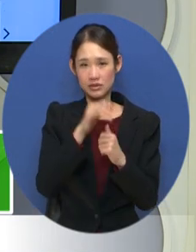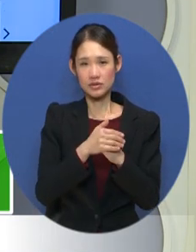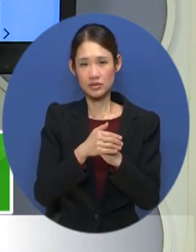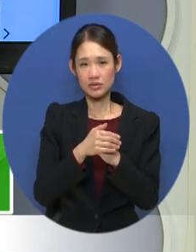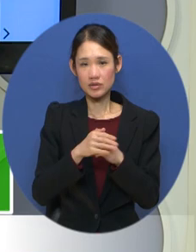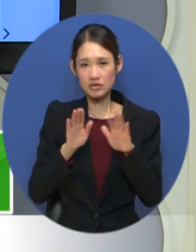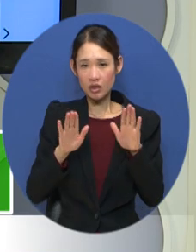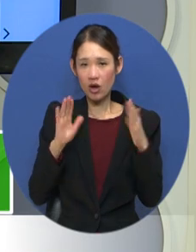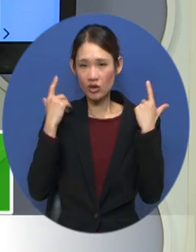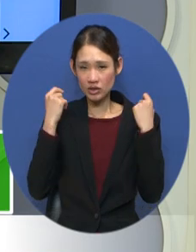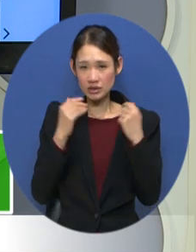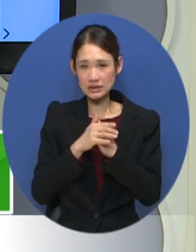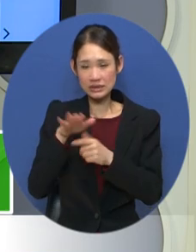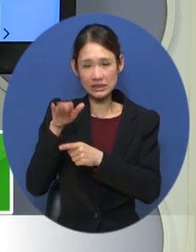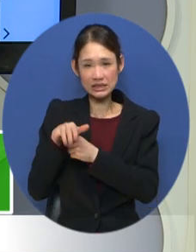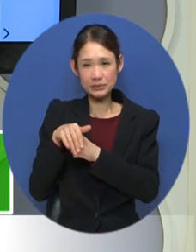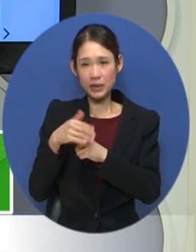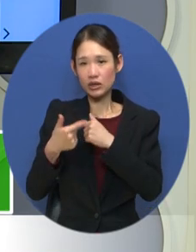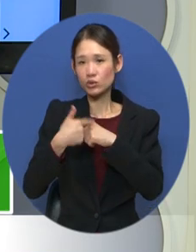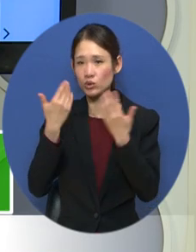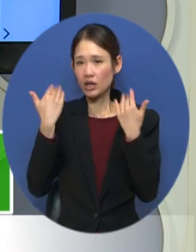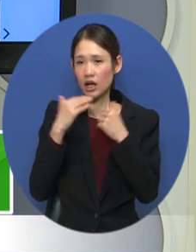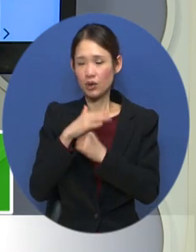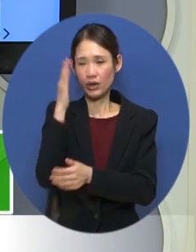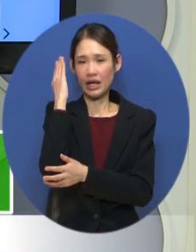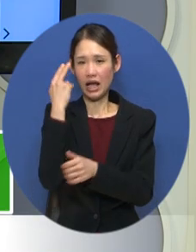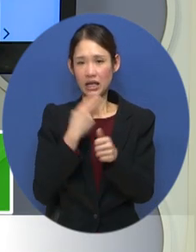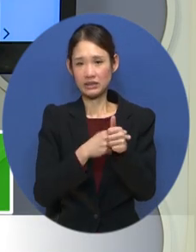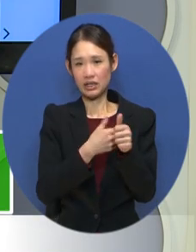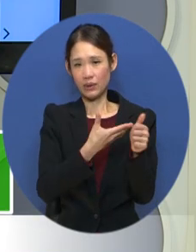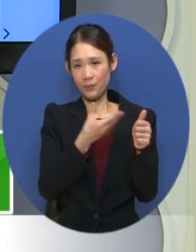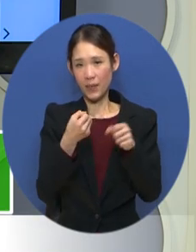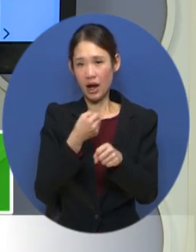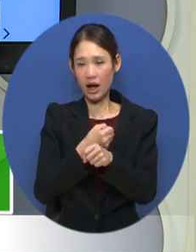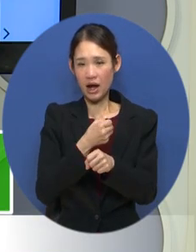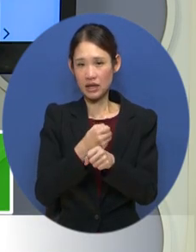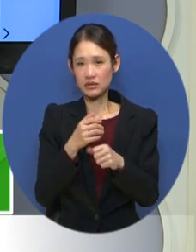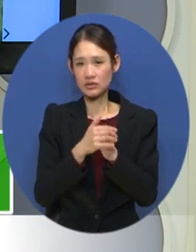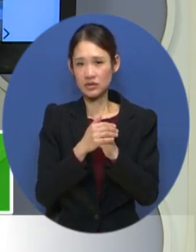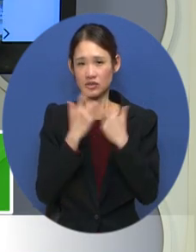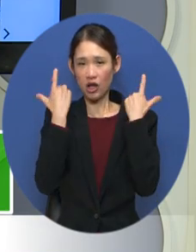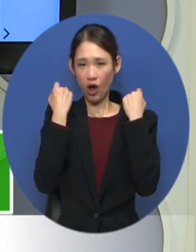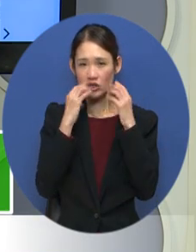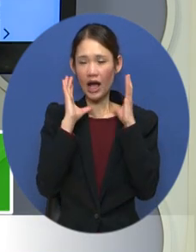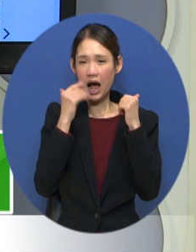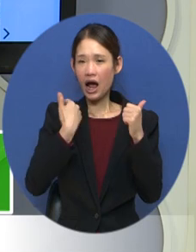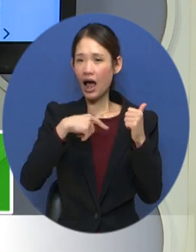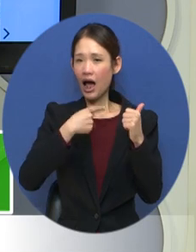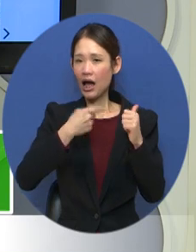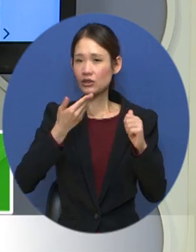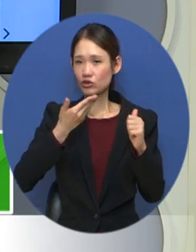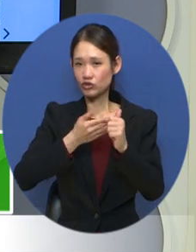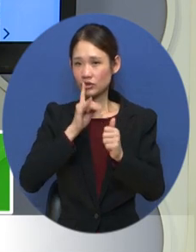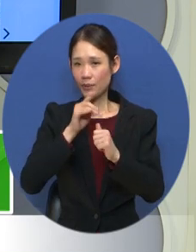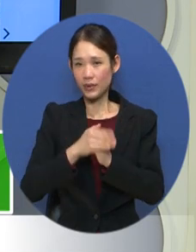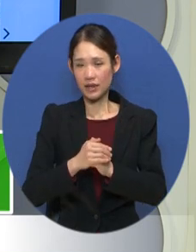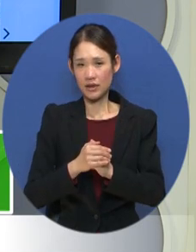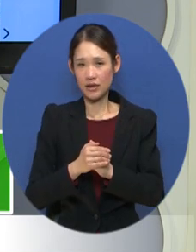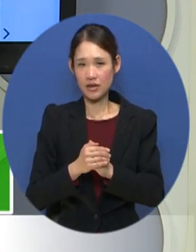현재 한 지방 초등학교에 강사로 재치 옆에 여전히 아이들을 가르치고 있는 것으로 확인됐습니다